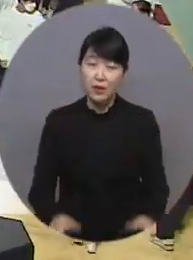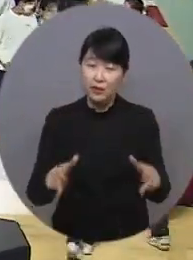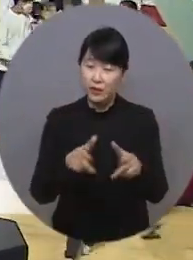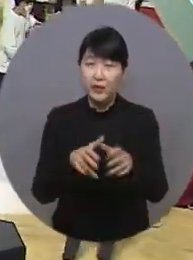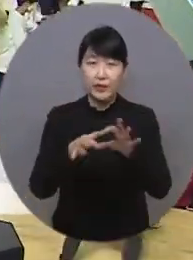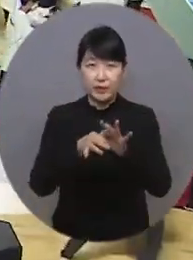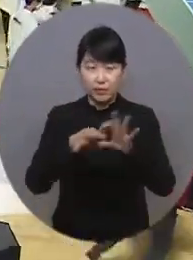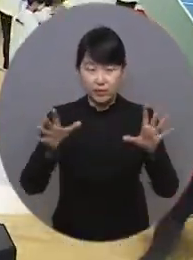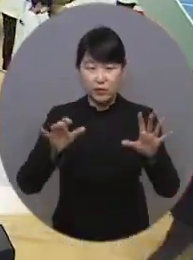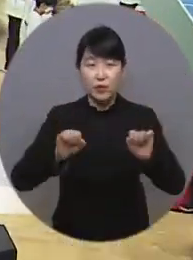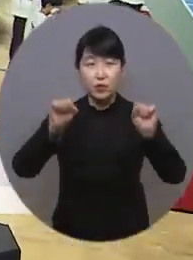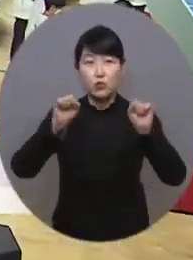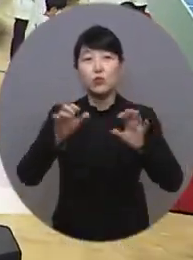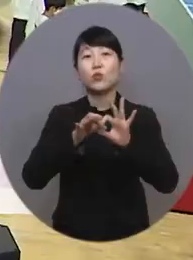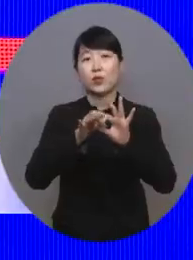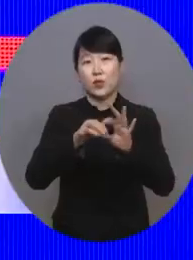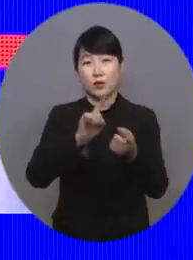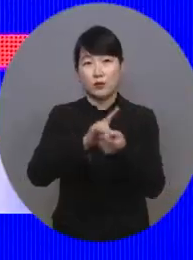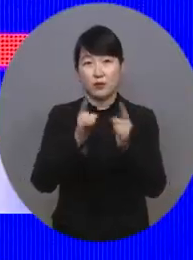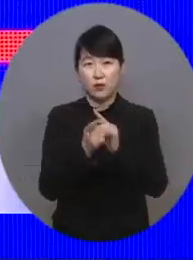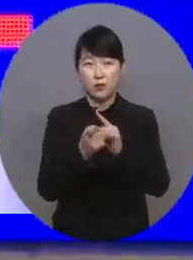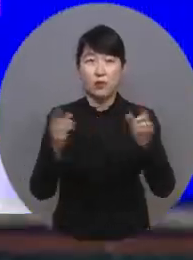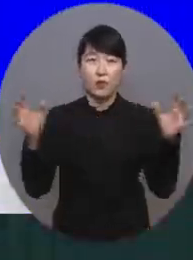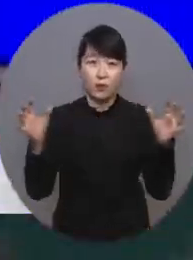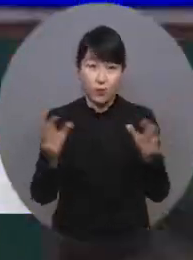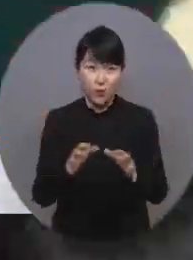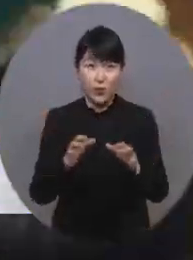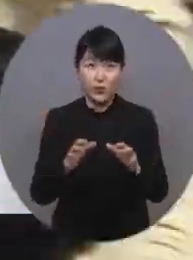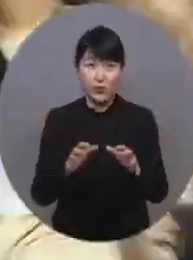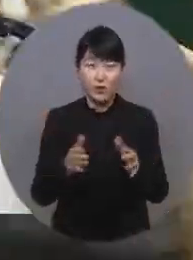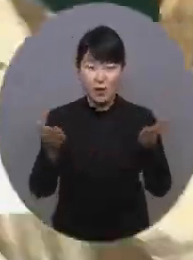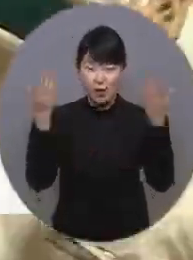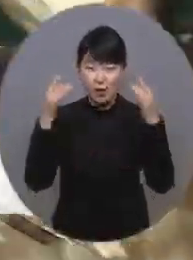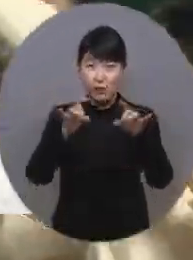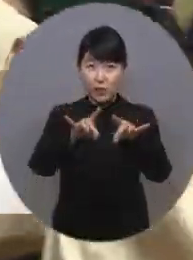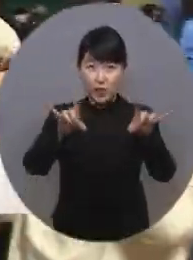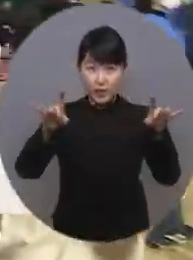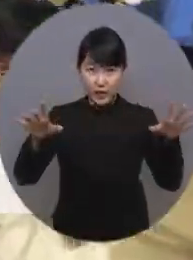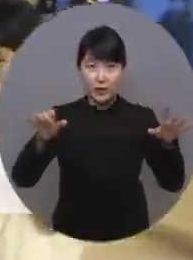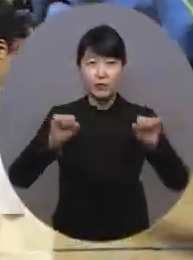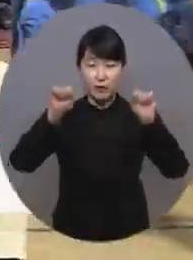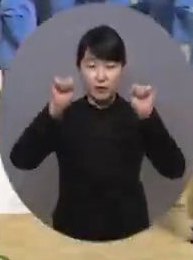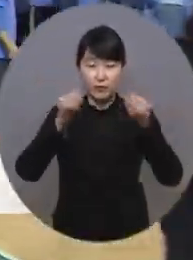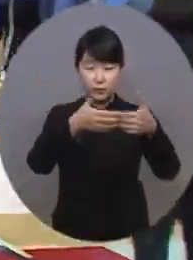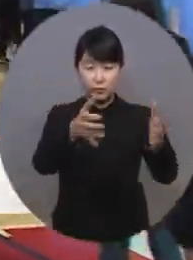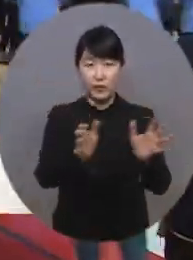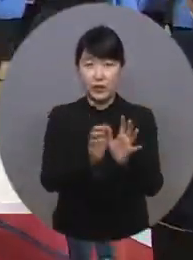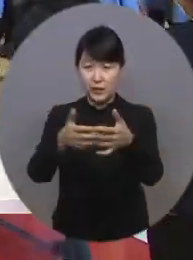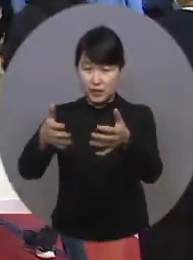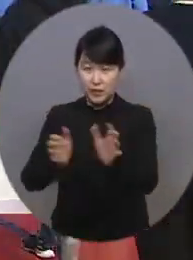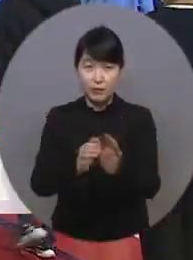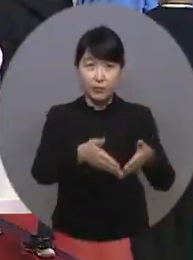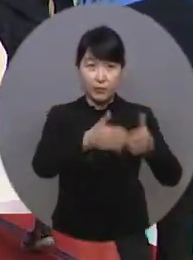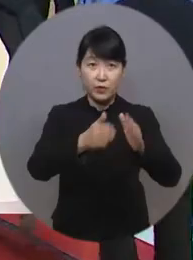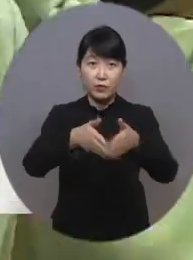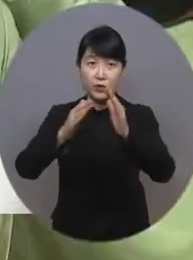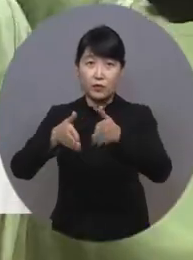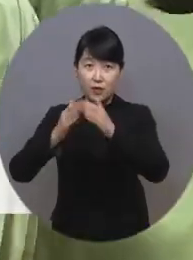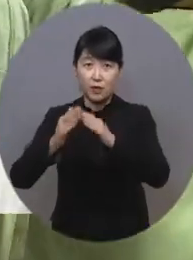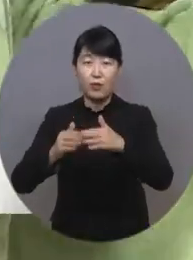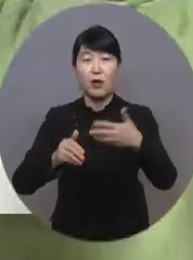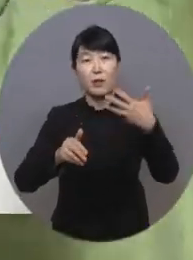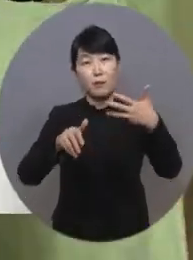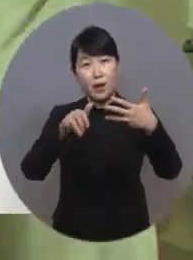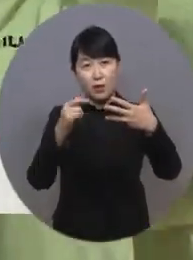학생들이 스포츠로 하나가 되는 자리로 그동안 각 학교에서 서울림 통합 스포츠 클럽을 결성해 8회에 걸쳐